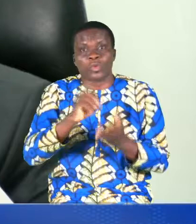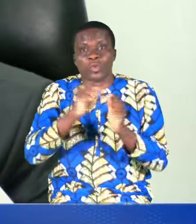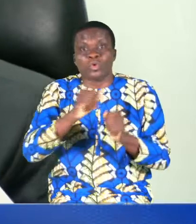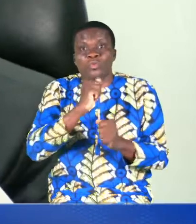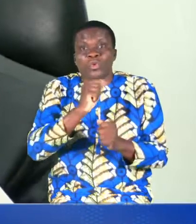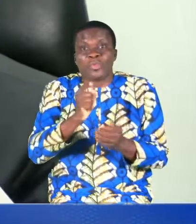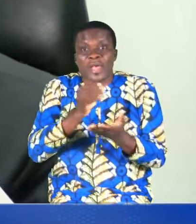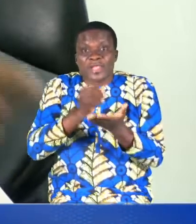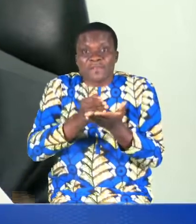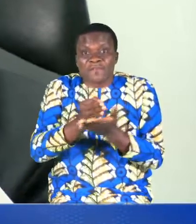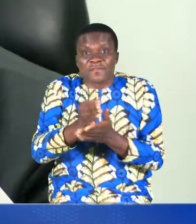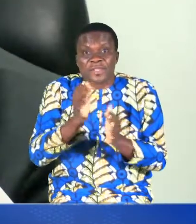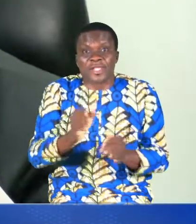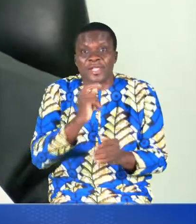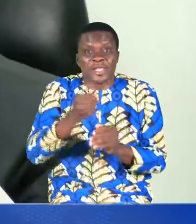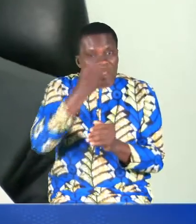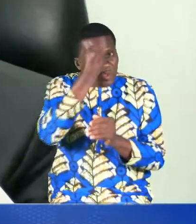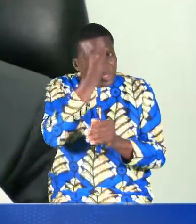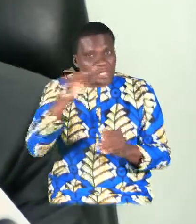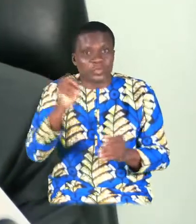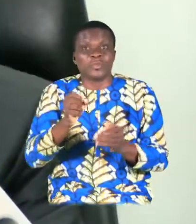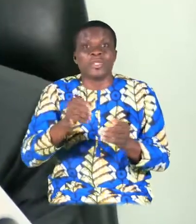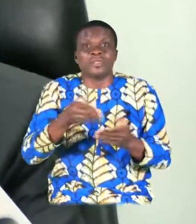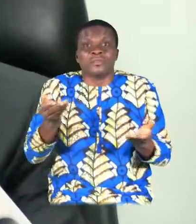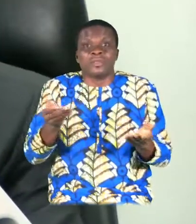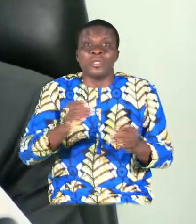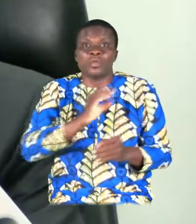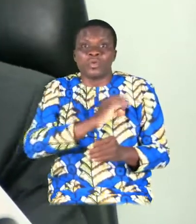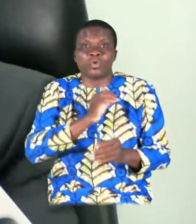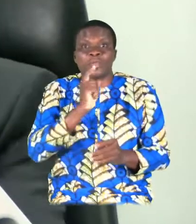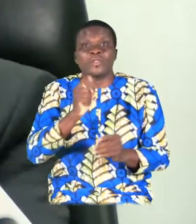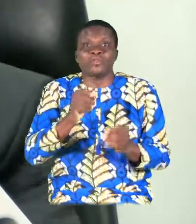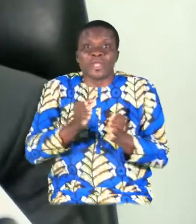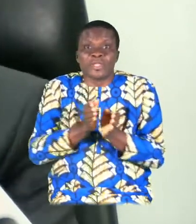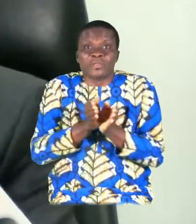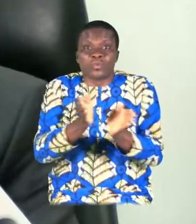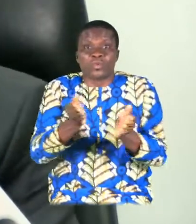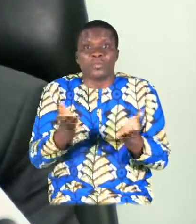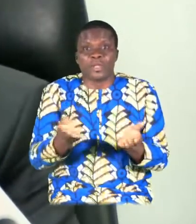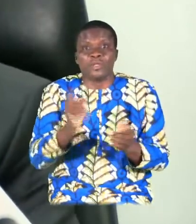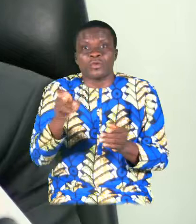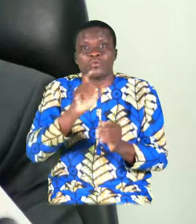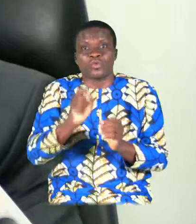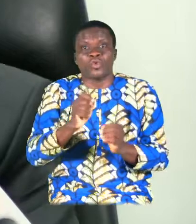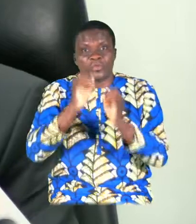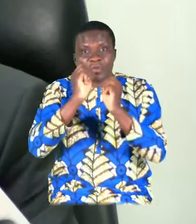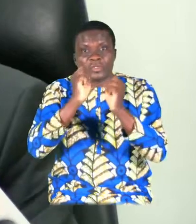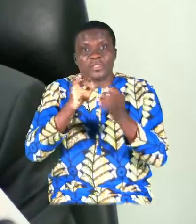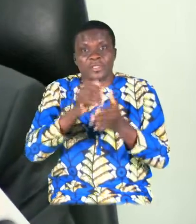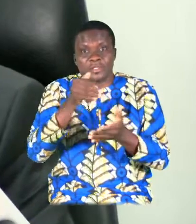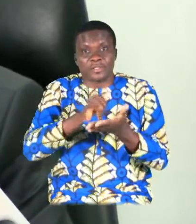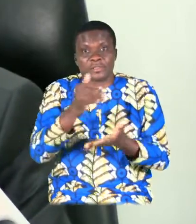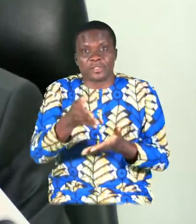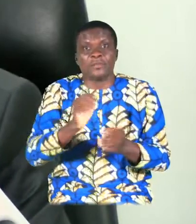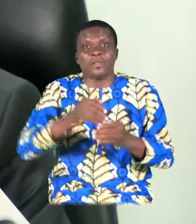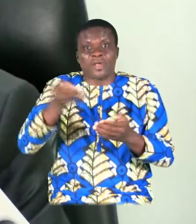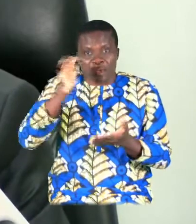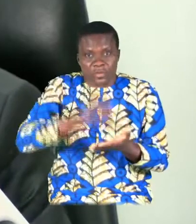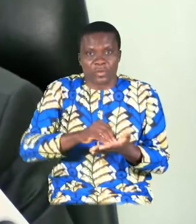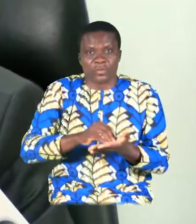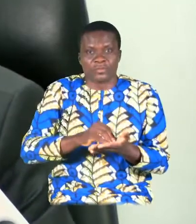être fidèle et être récalcitrant. Par ailleurs, le comportement doit être global. Donc vous devez nous enseigner ça